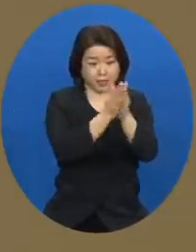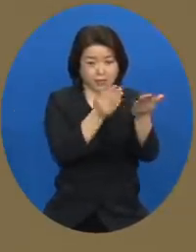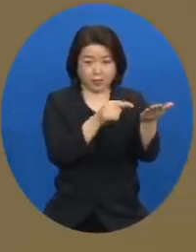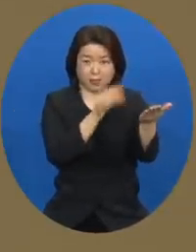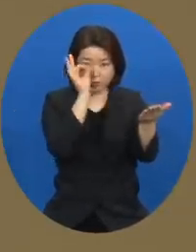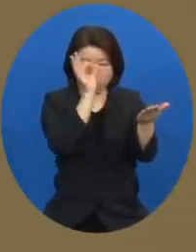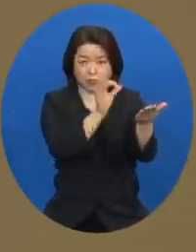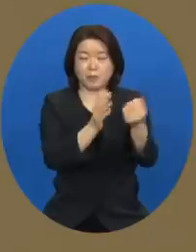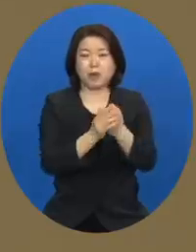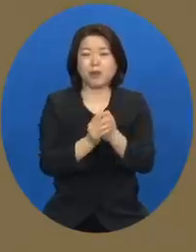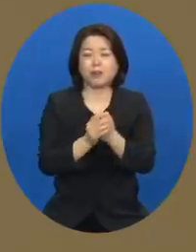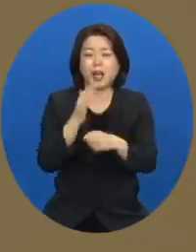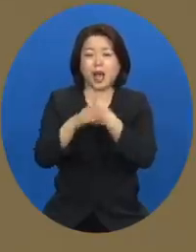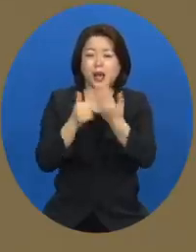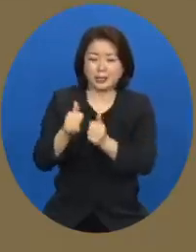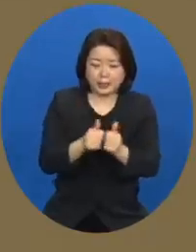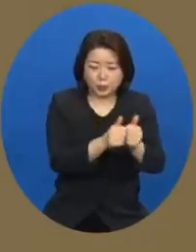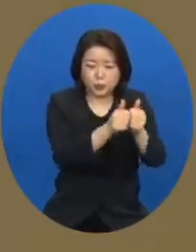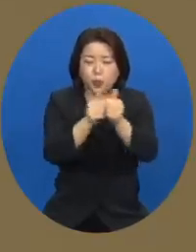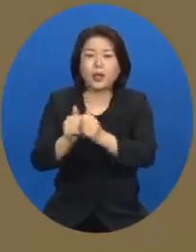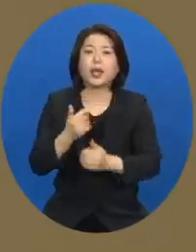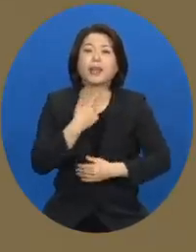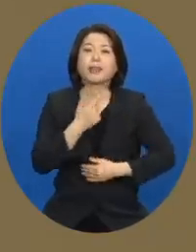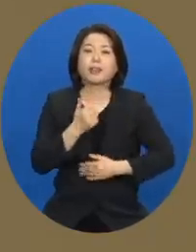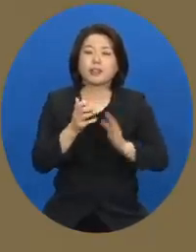이렇게 하나님과 동행했던 사람 중에